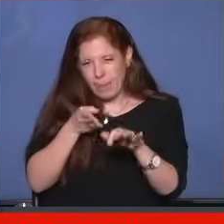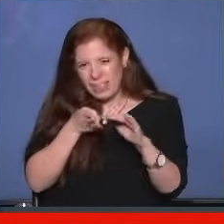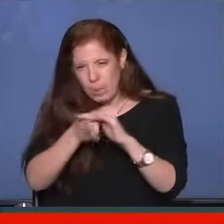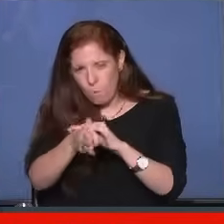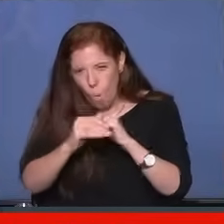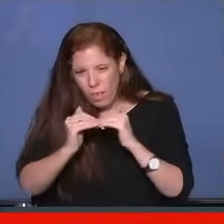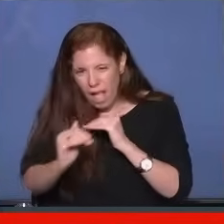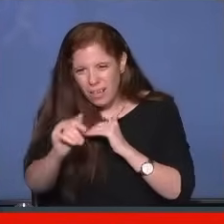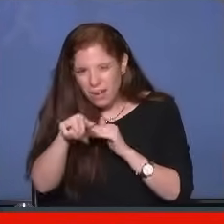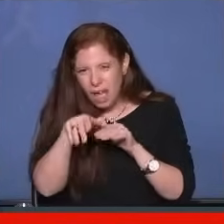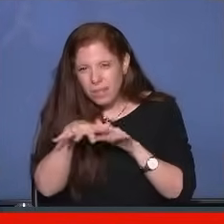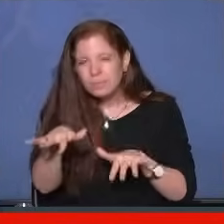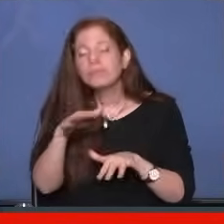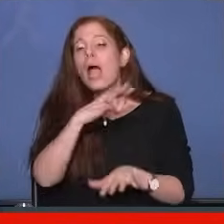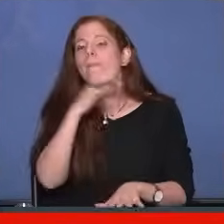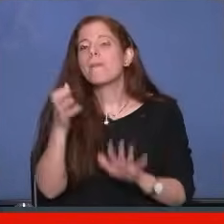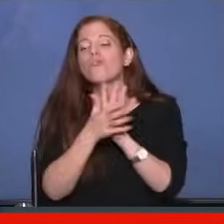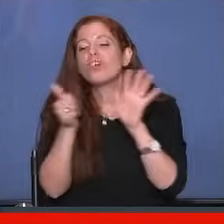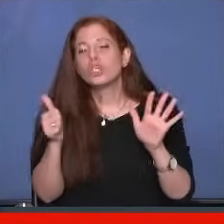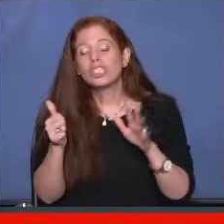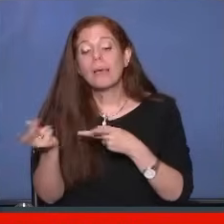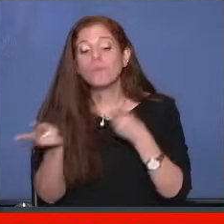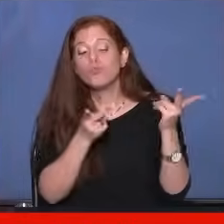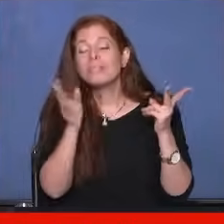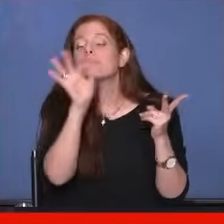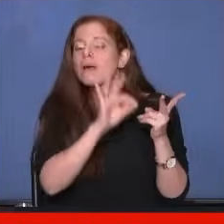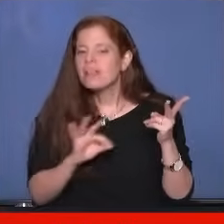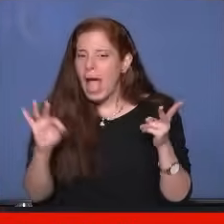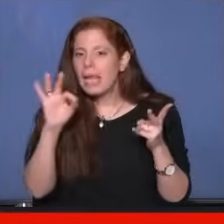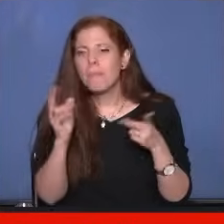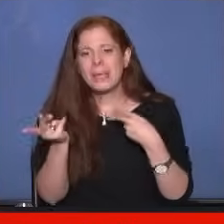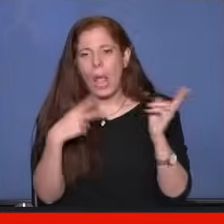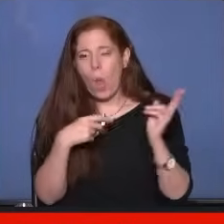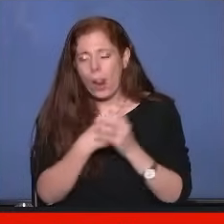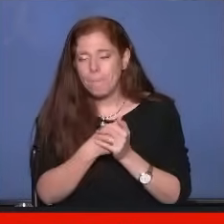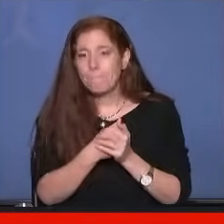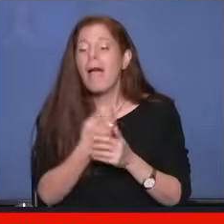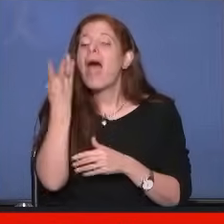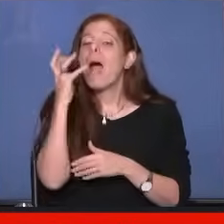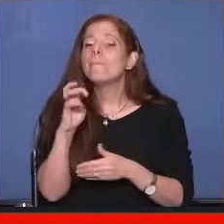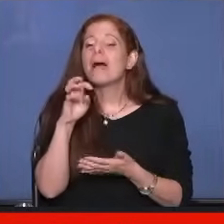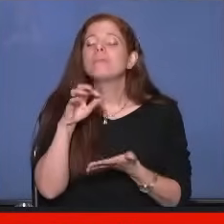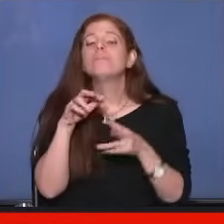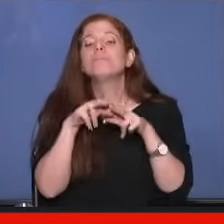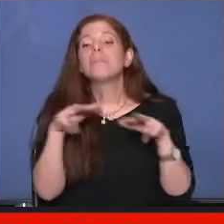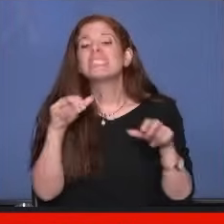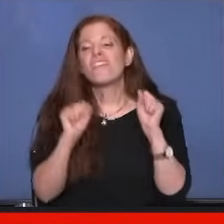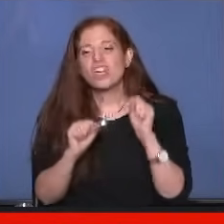חיילים וחיילות פצועים עדיין מאושפזים בבתי החולים ברחבי הארץ. 40 מהם מוגדרים